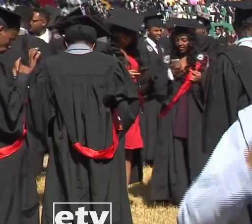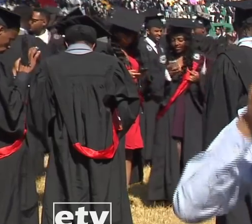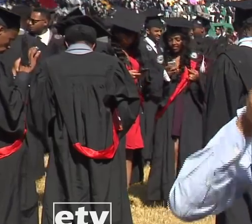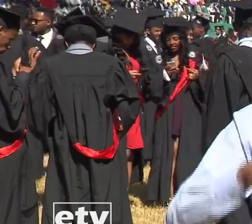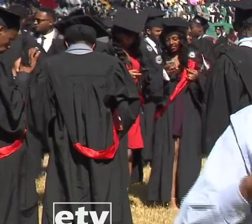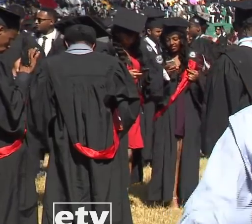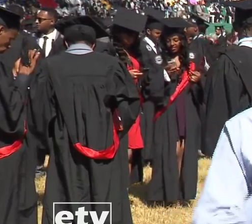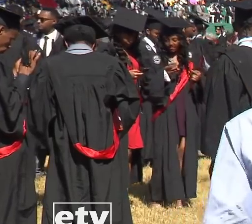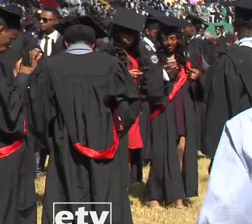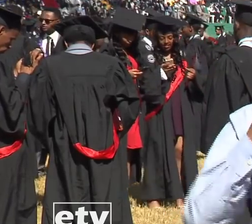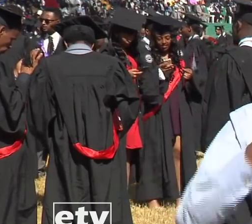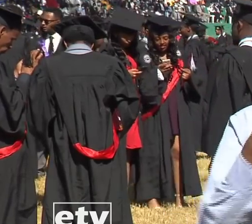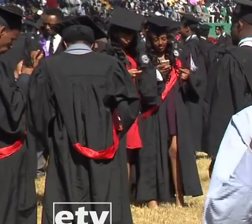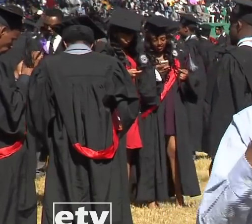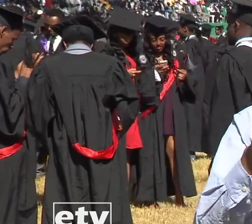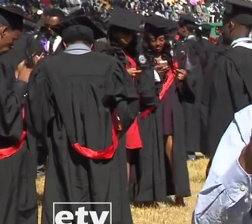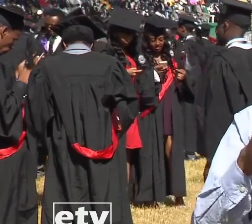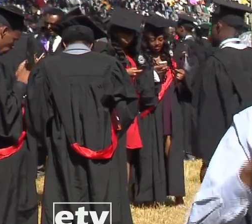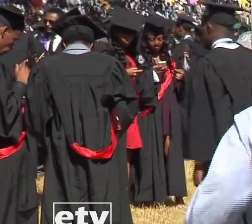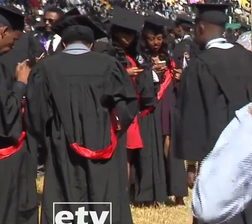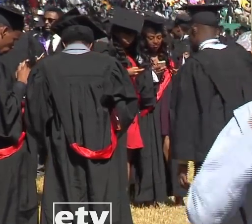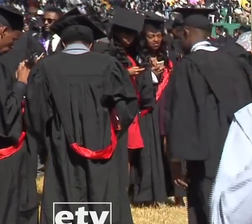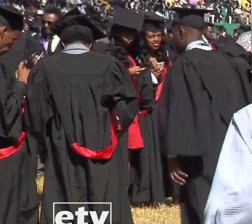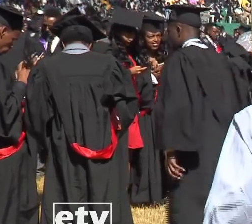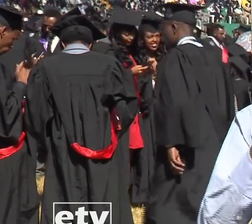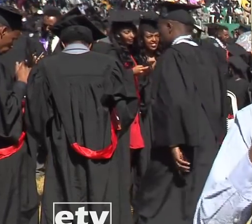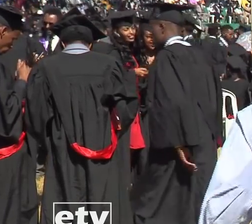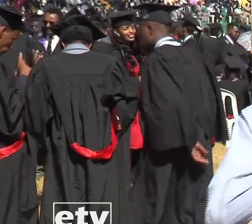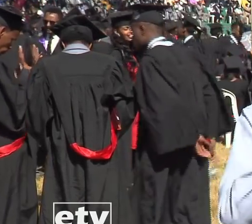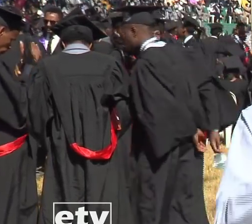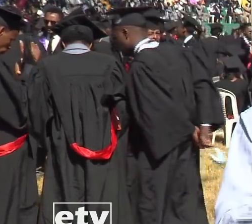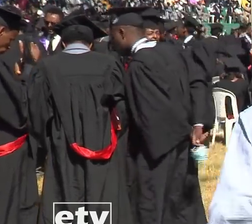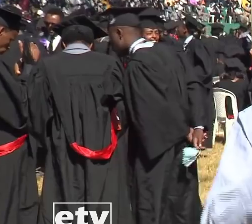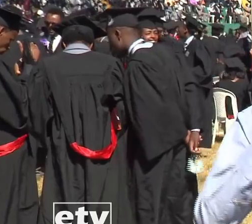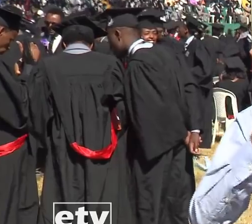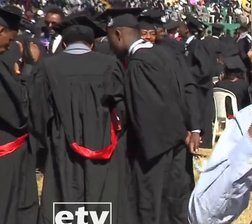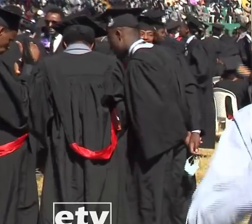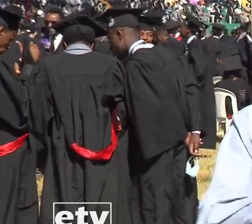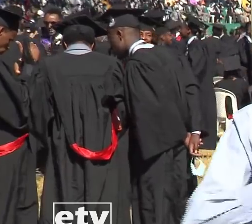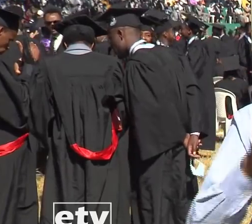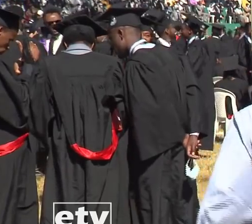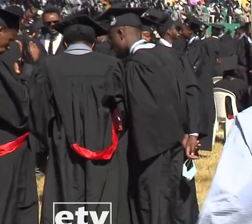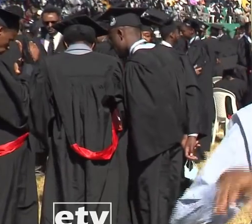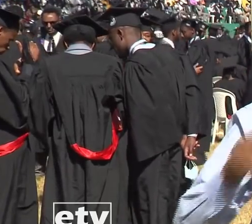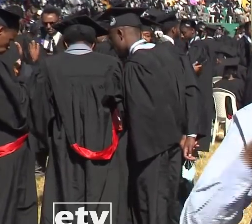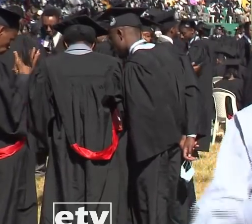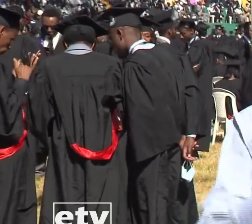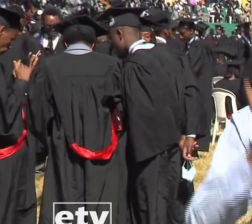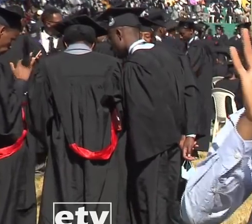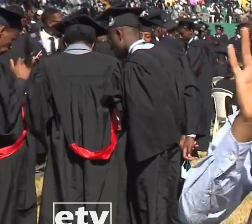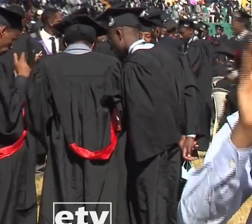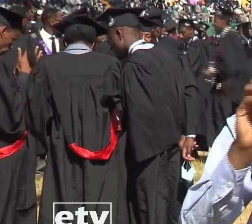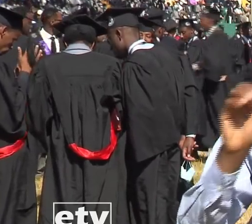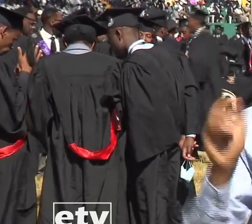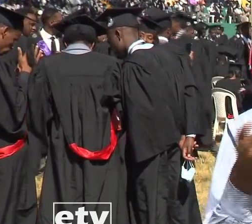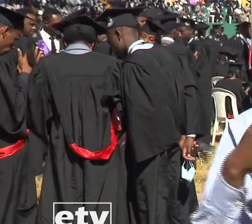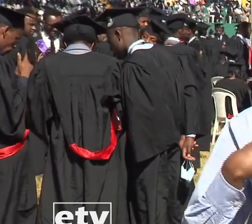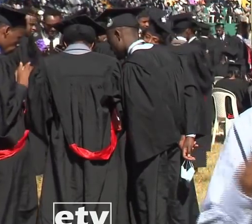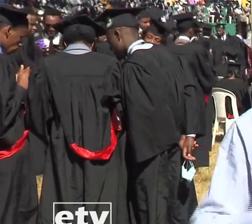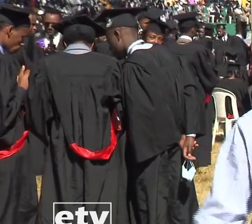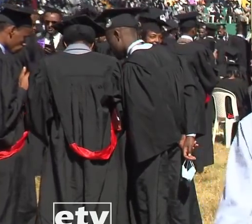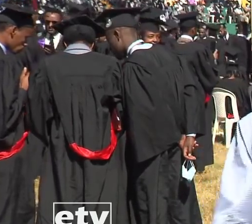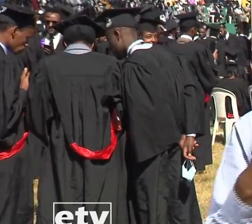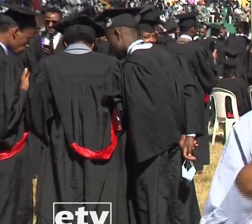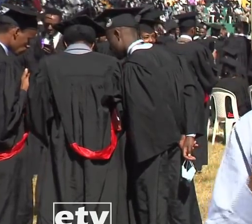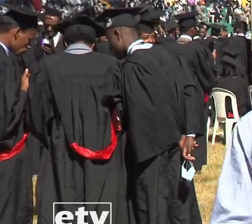ዩኒቨርሲቲ በዘንድሮ ዓመት በ2013 የትምህርት ዘመን ካስመረቃቸው 4000 በላይ የሚደርሱ ተማሪዎች ውስጥ 90 የሚያሉ